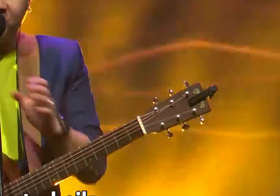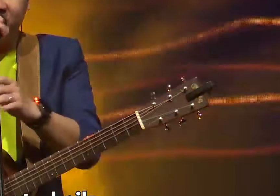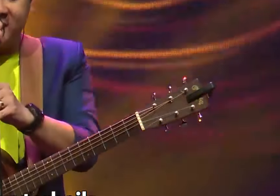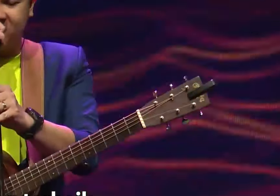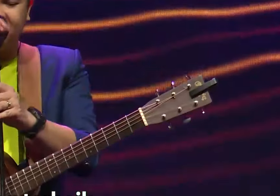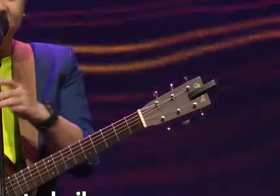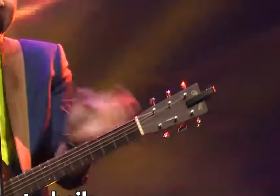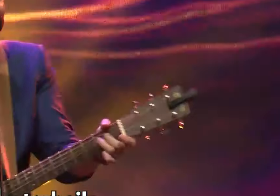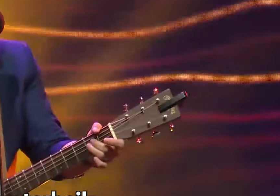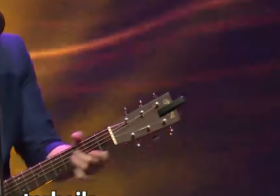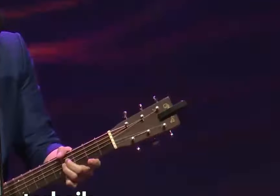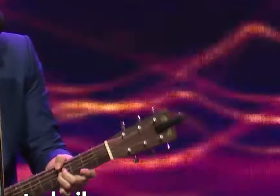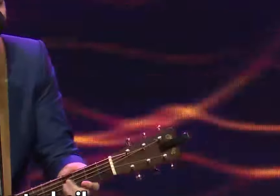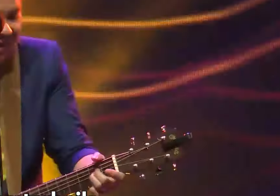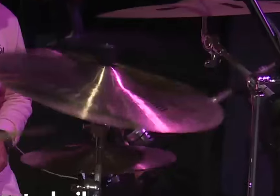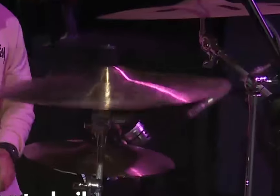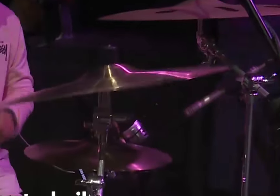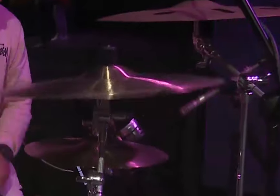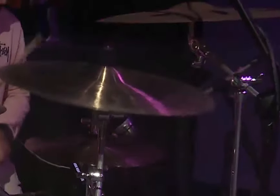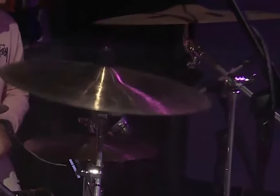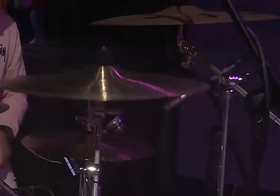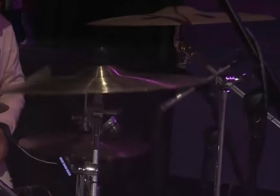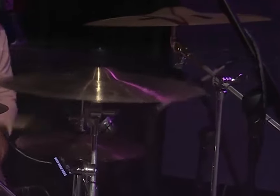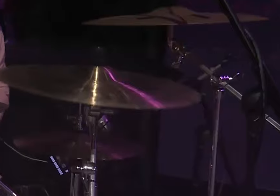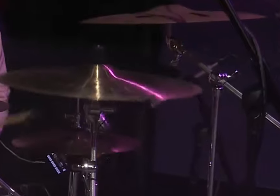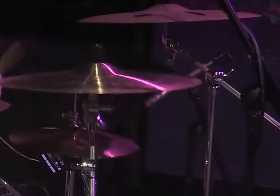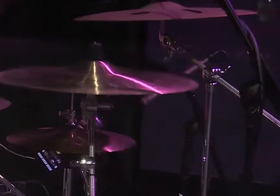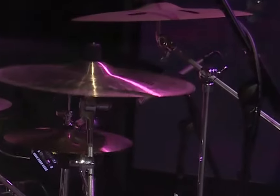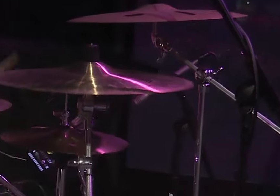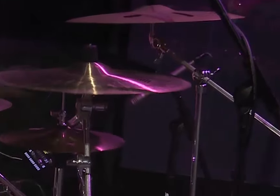ku beri yang terbaik.